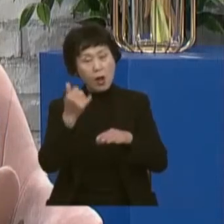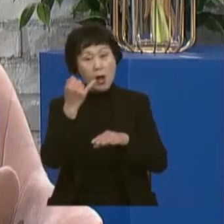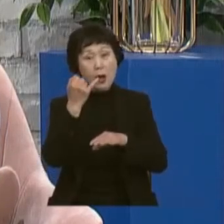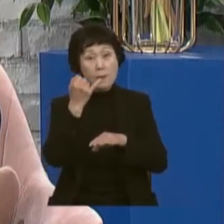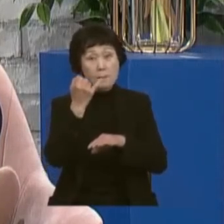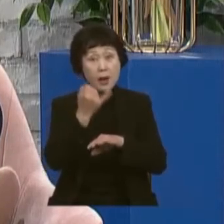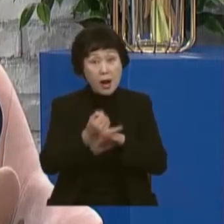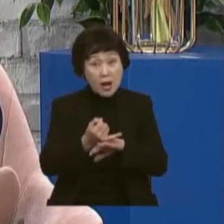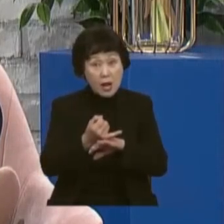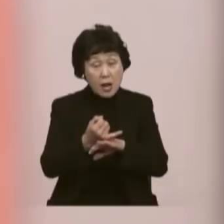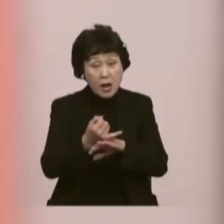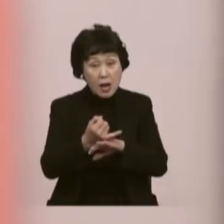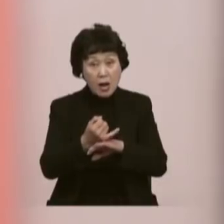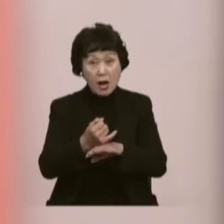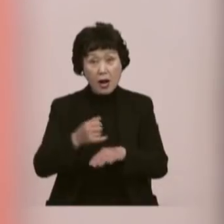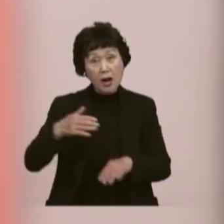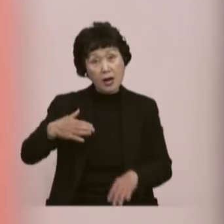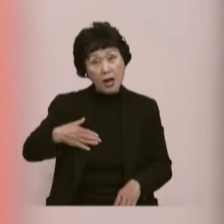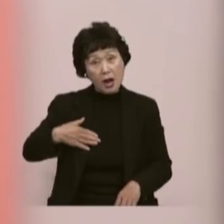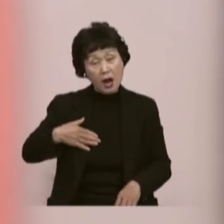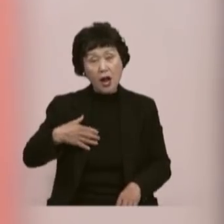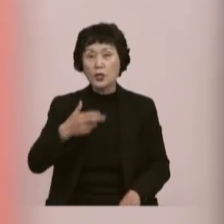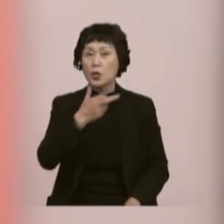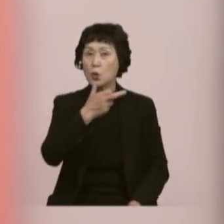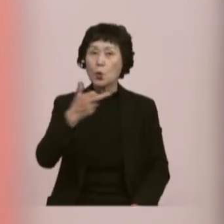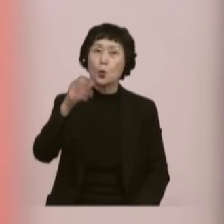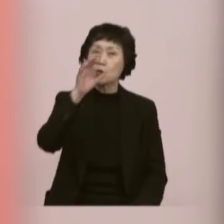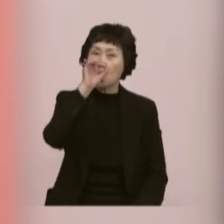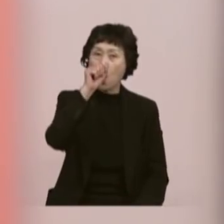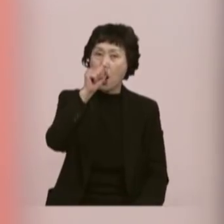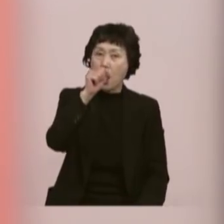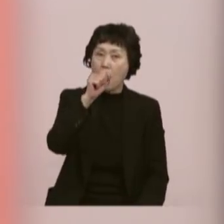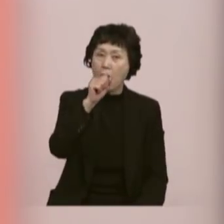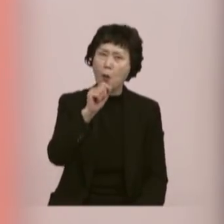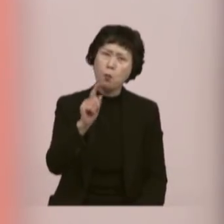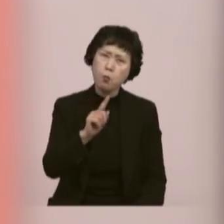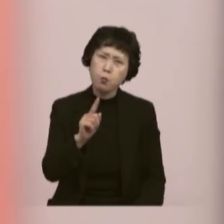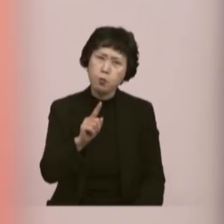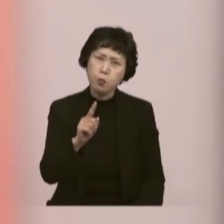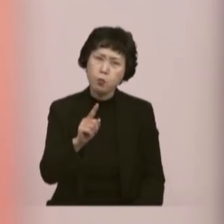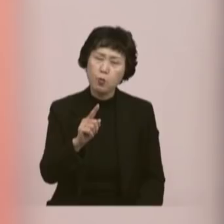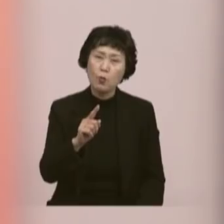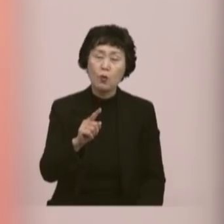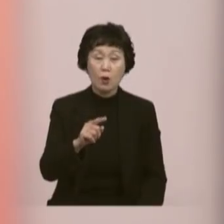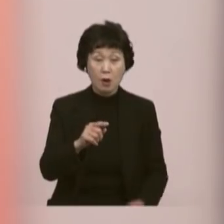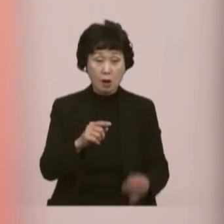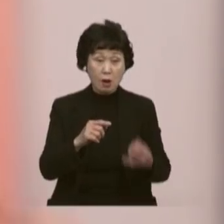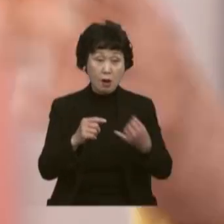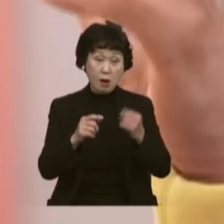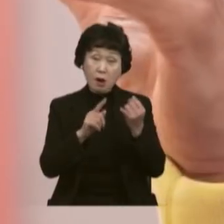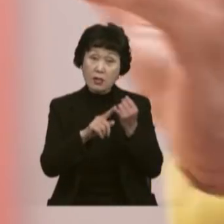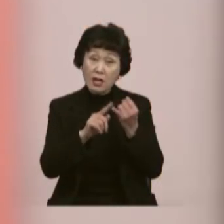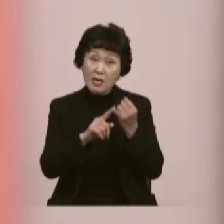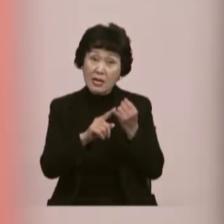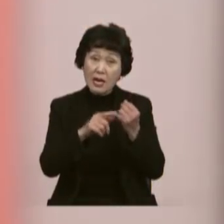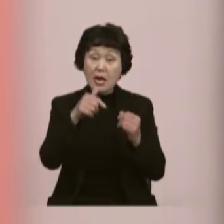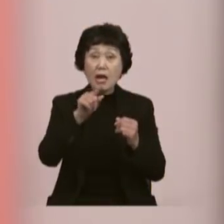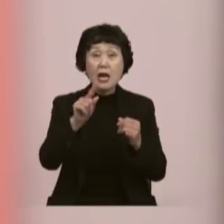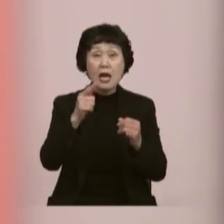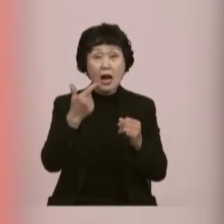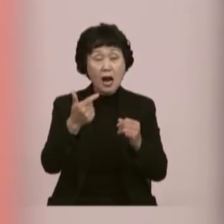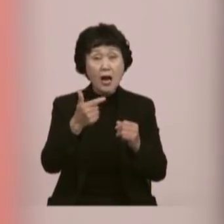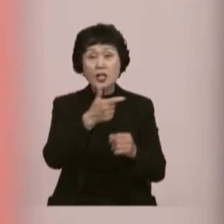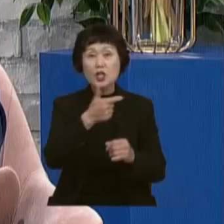네. 그게 무슨 뜻인가 했더니 애가 간이 너무 커가지고 하나만 되는 혼자서 그냥 두 명분을